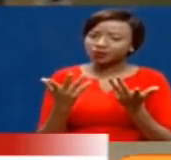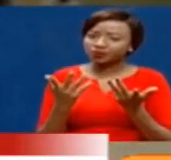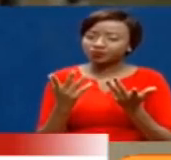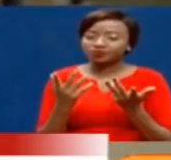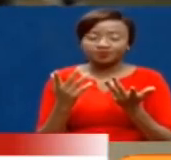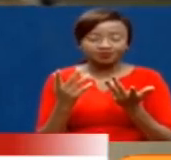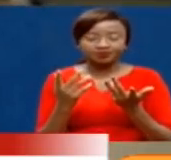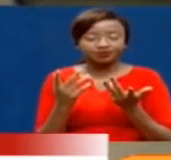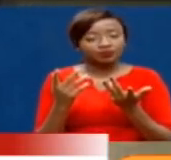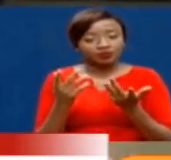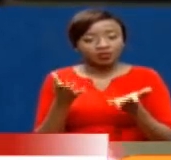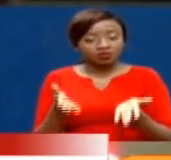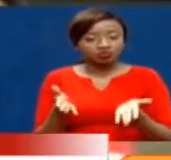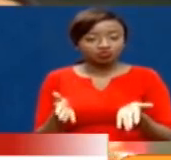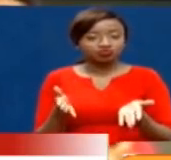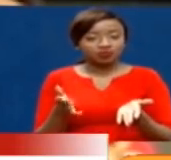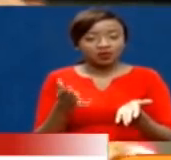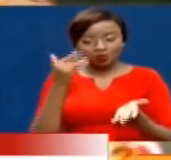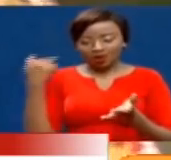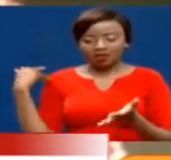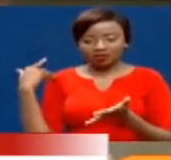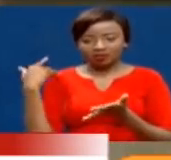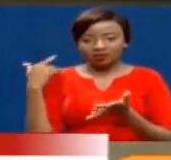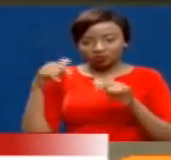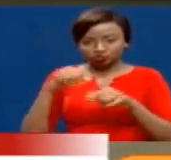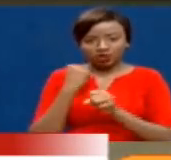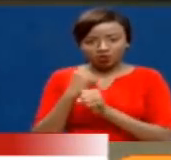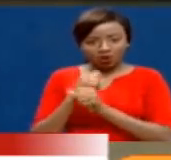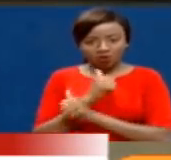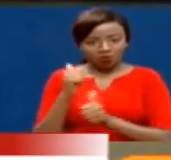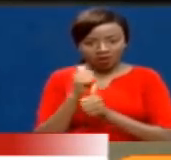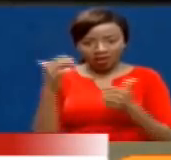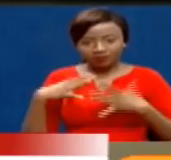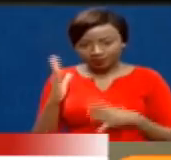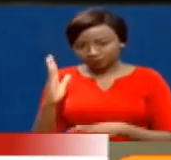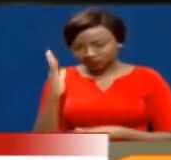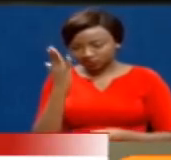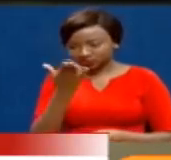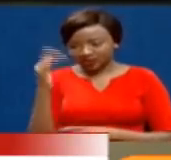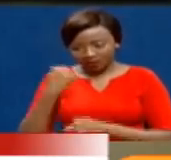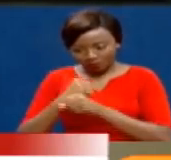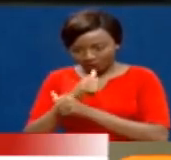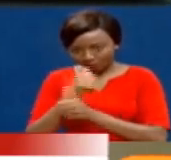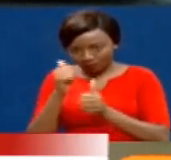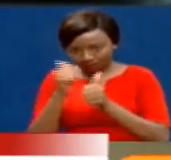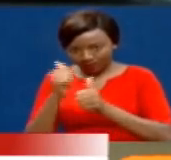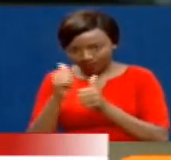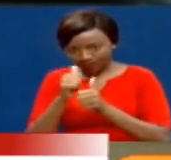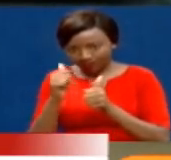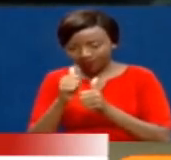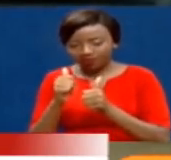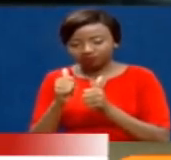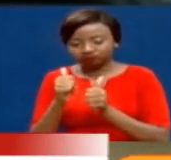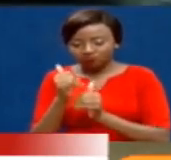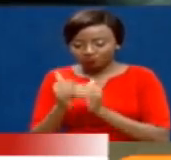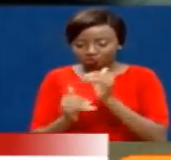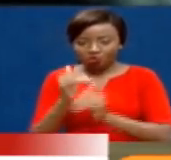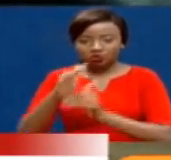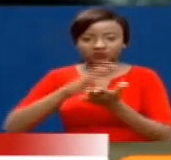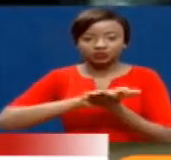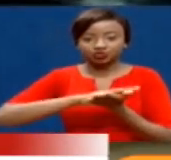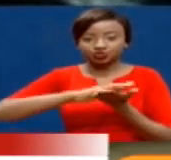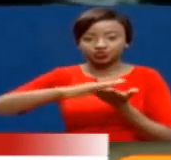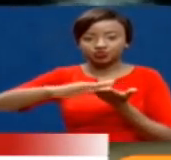Leo kwa sababu ya kazi nzuri ilifanywa na maafisa wa usalama wakiongozwa na regional commissioner bana Ilungata, mambo imeenda vizuri